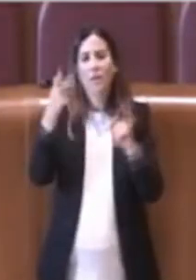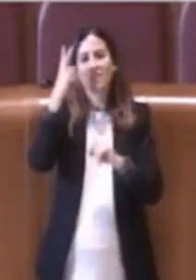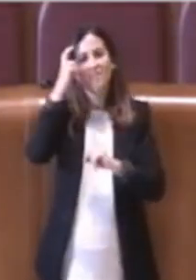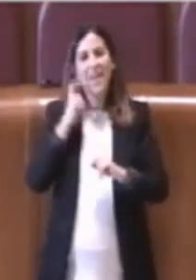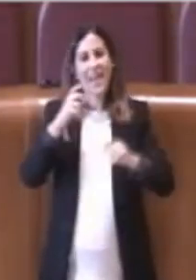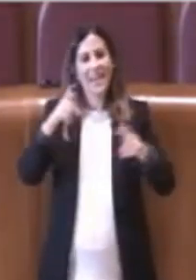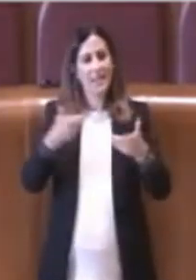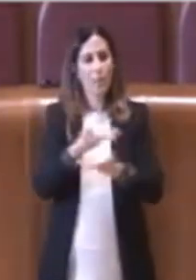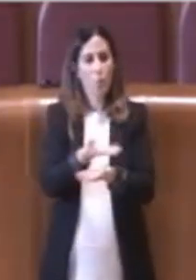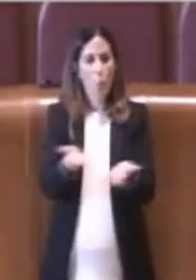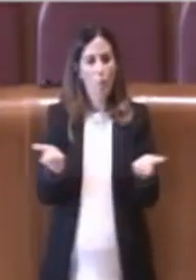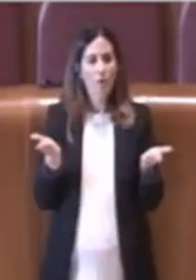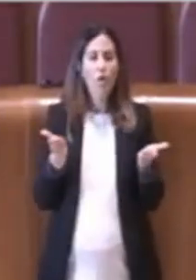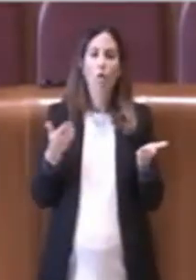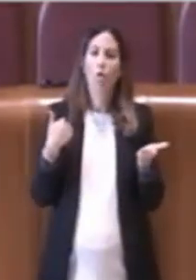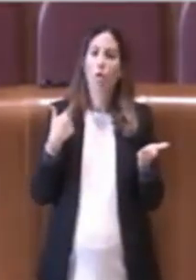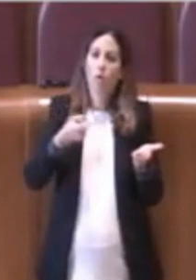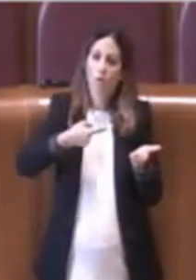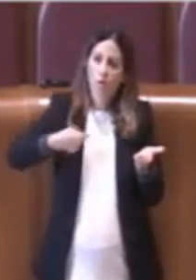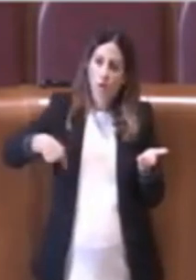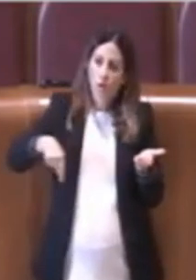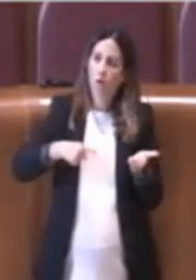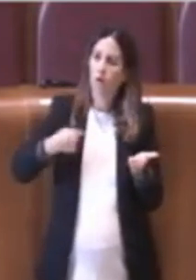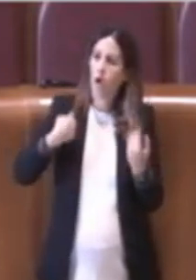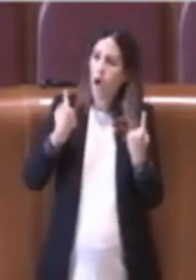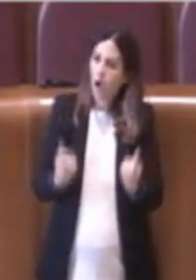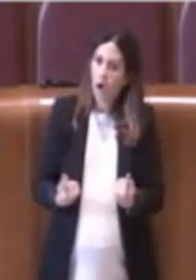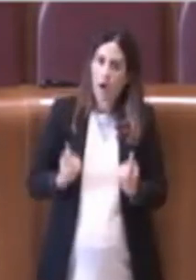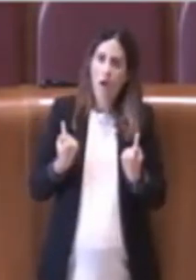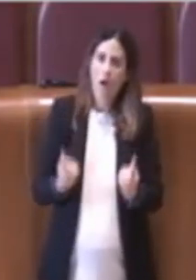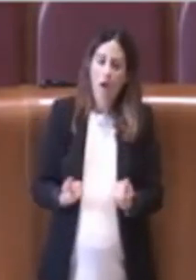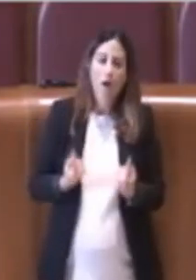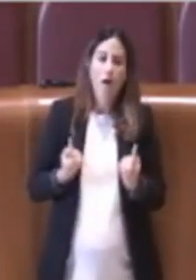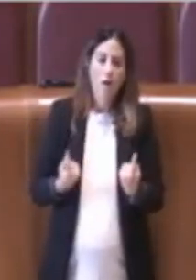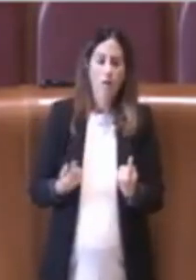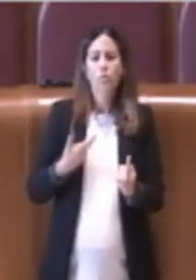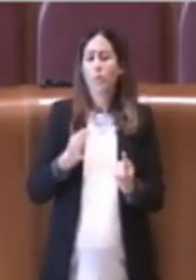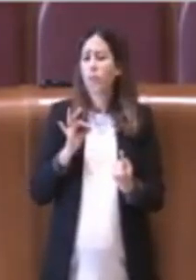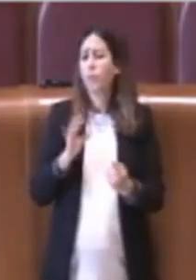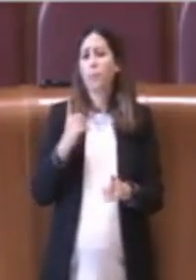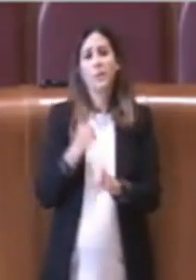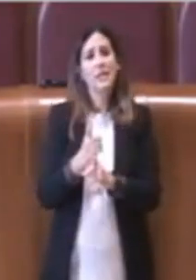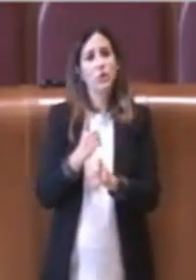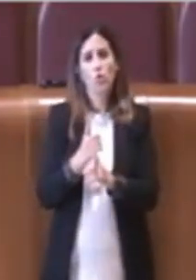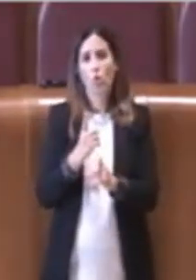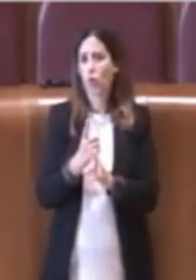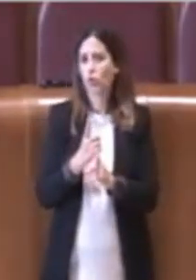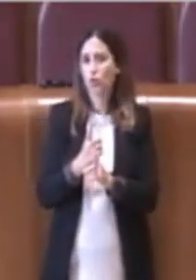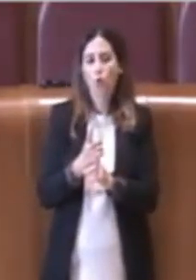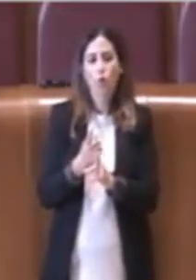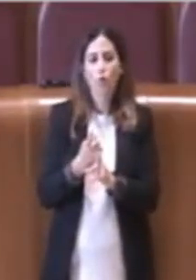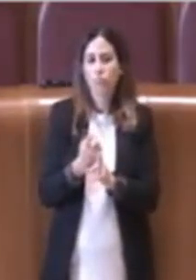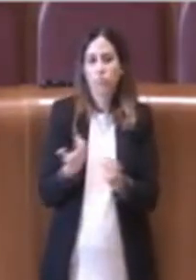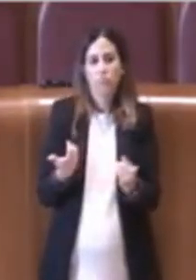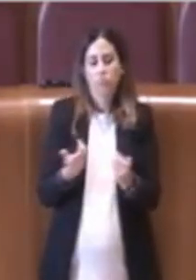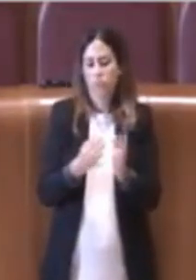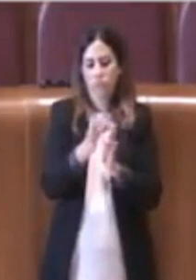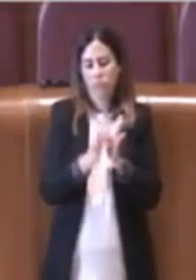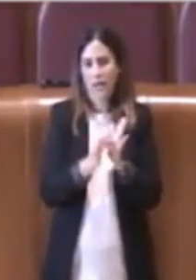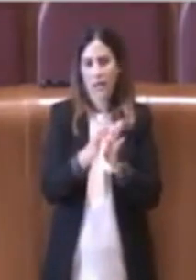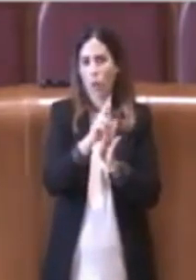città e che se ne sente veramente un grandissimo bisogno e anche su quello è stata fatta un'attività molto intensa con le